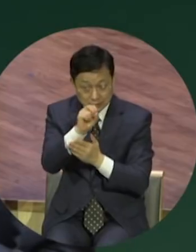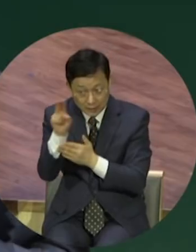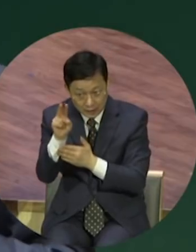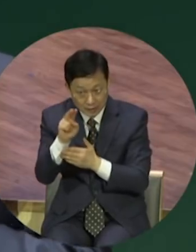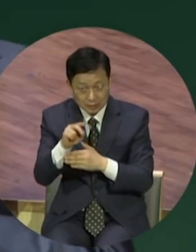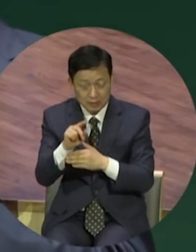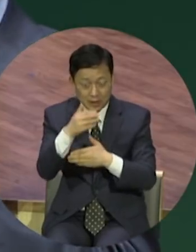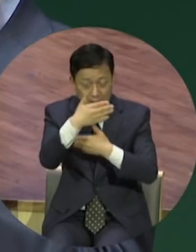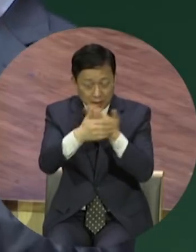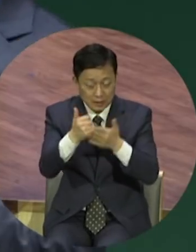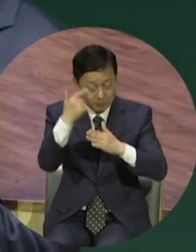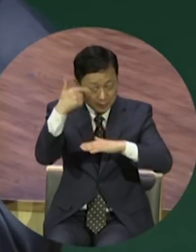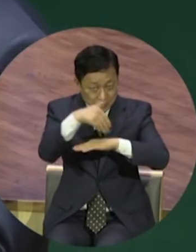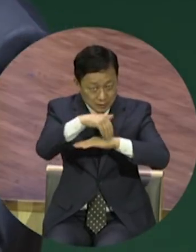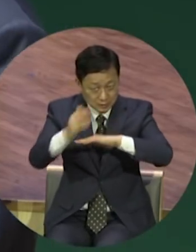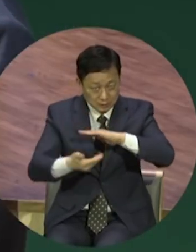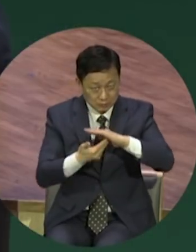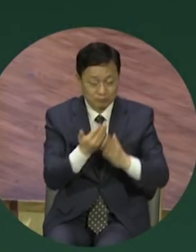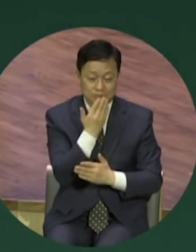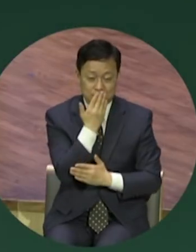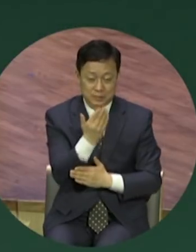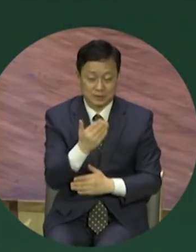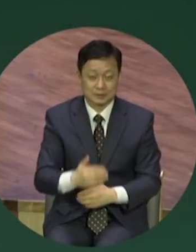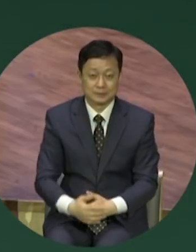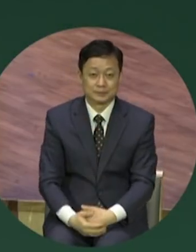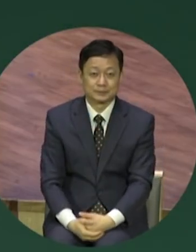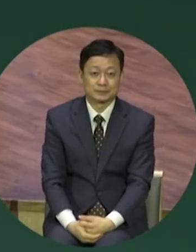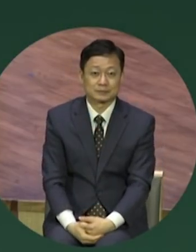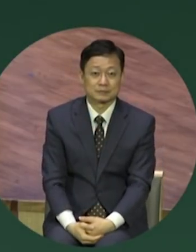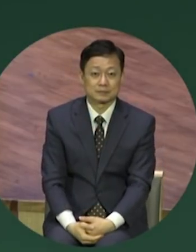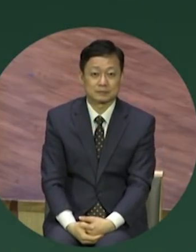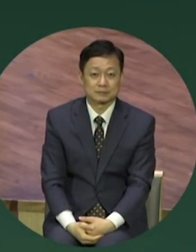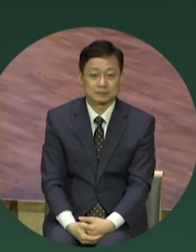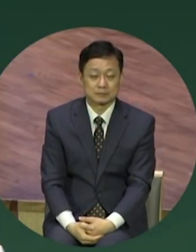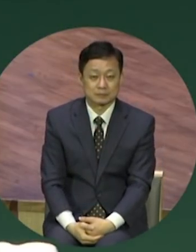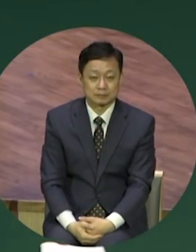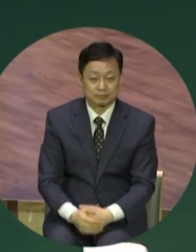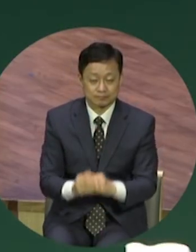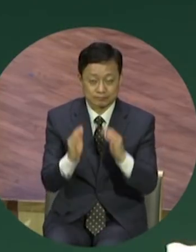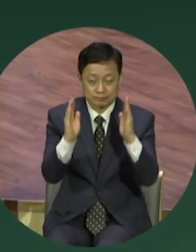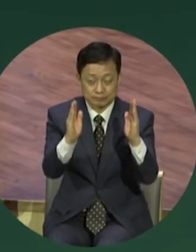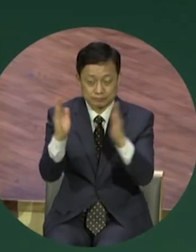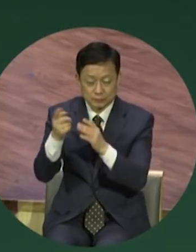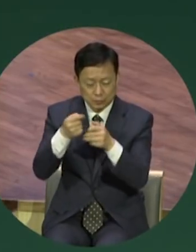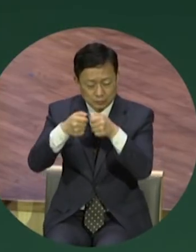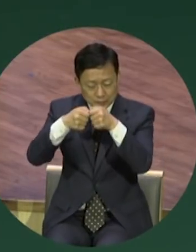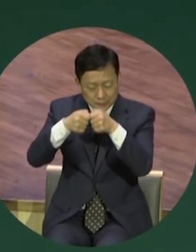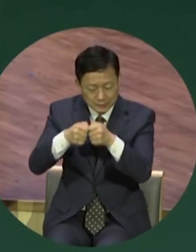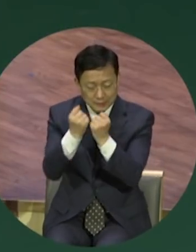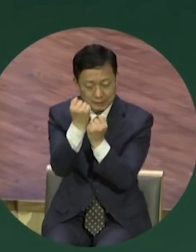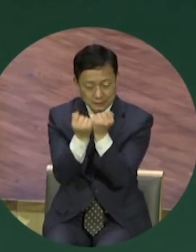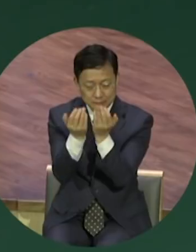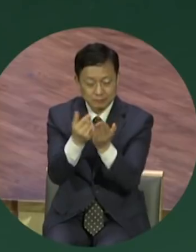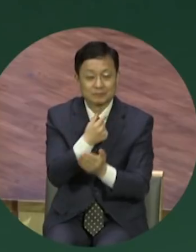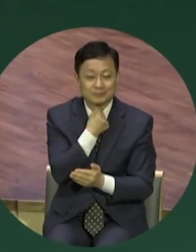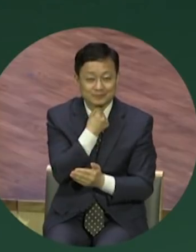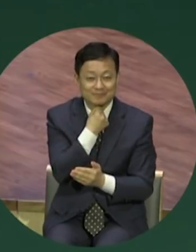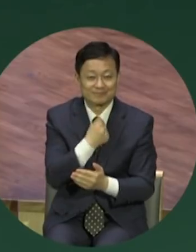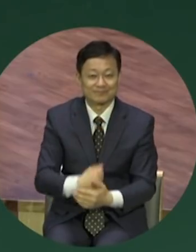this answer will be able to prevail. 조금 자세히 와야 됩니다. So I'll go into a little bit of detail regarding